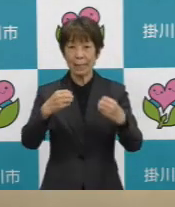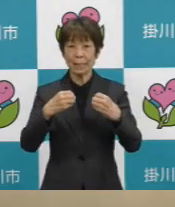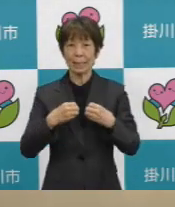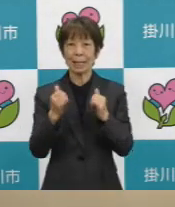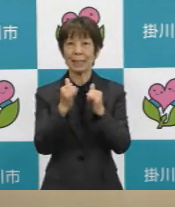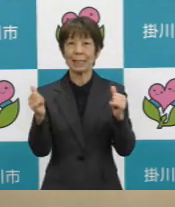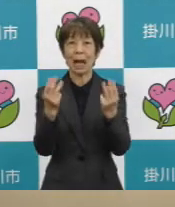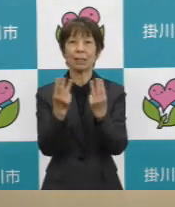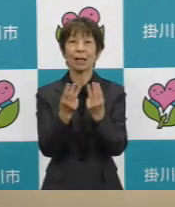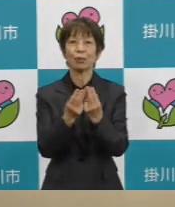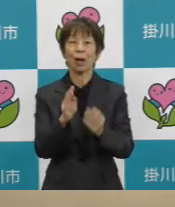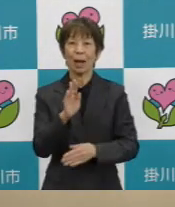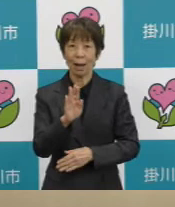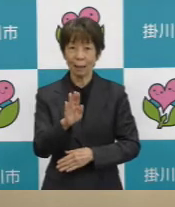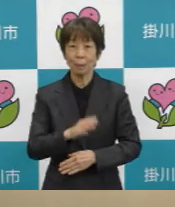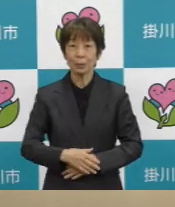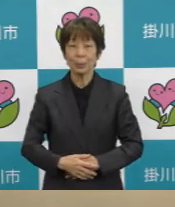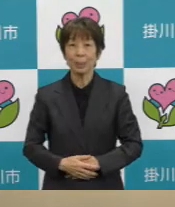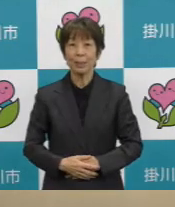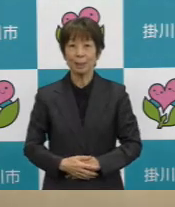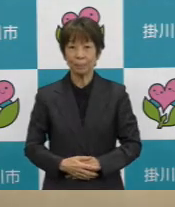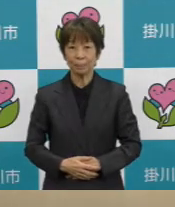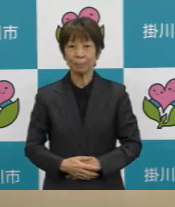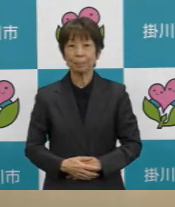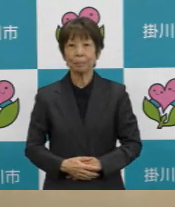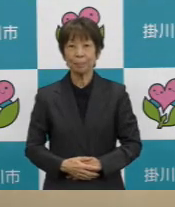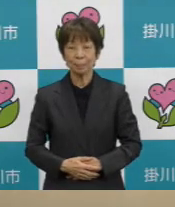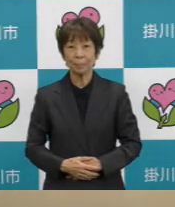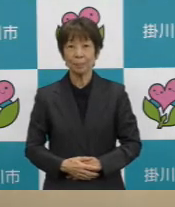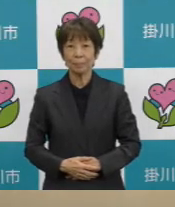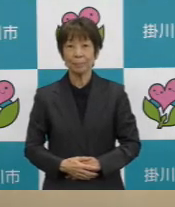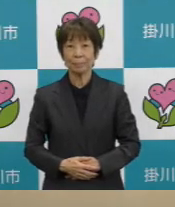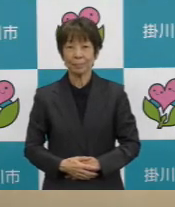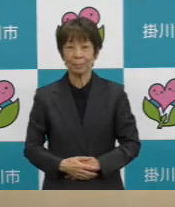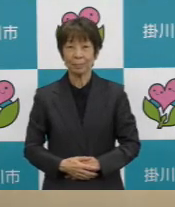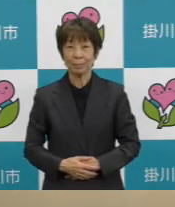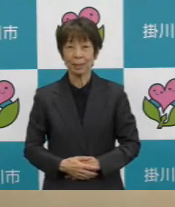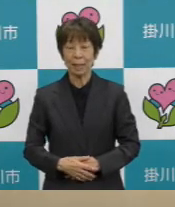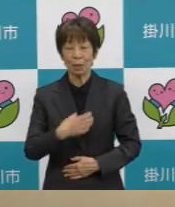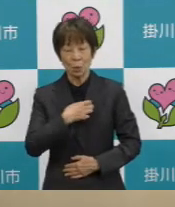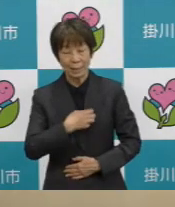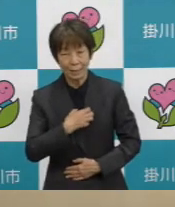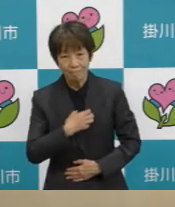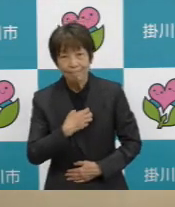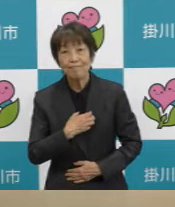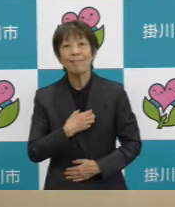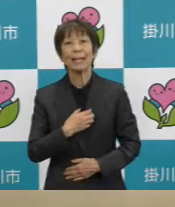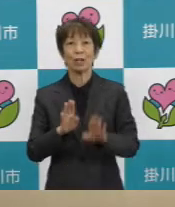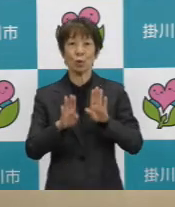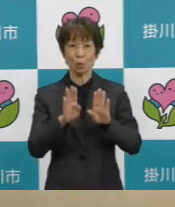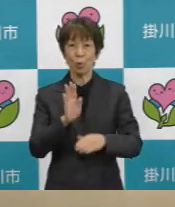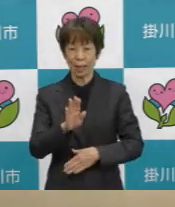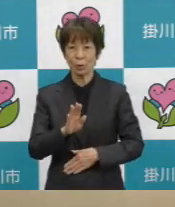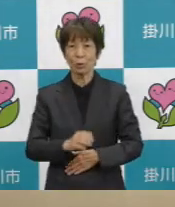が、発生といいますか、感染者が出ております。少し心配をしておりますが、